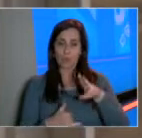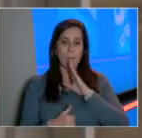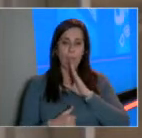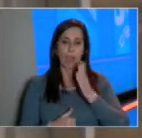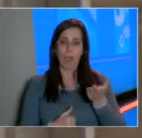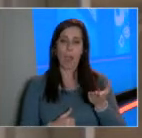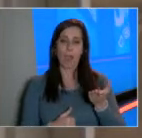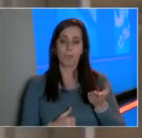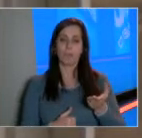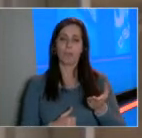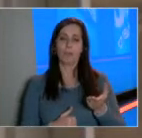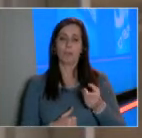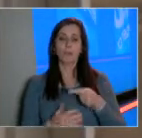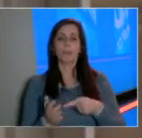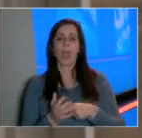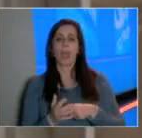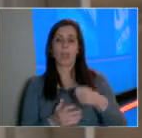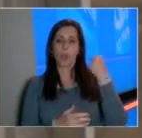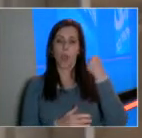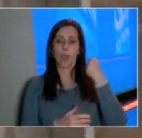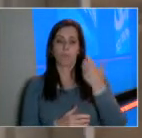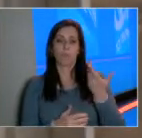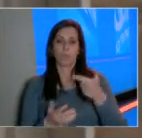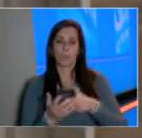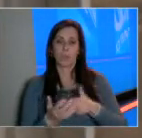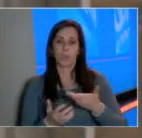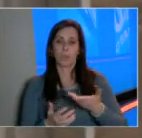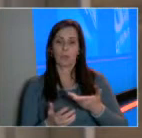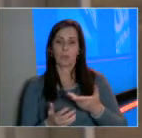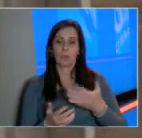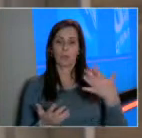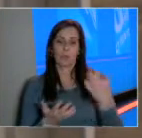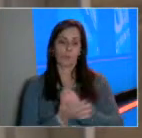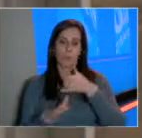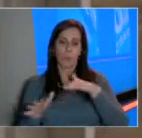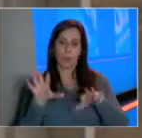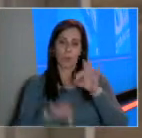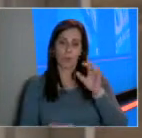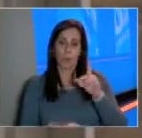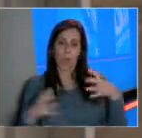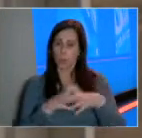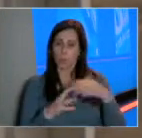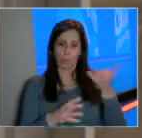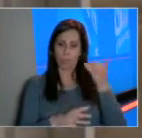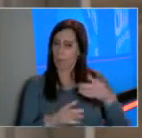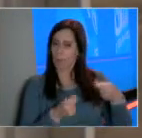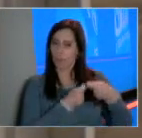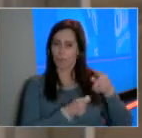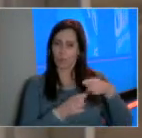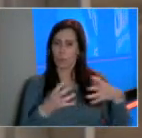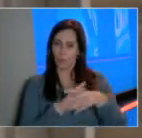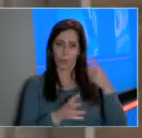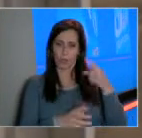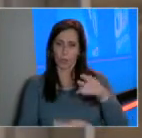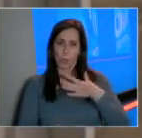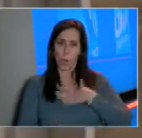בעיה של כוח מספיק כדי לקחת את השלטון. אחדות תמיד הייתה ביניהם, יש להם אחדות